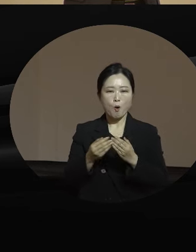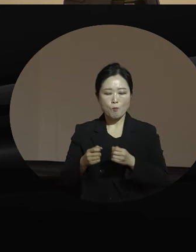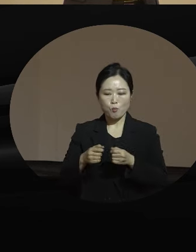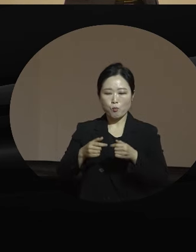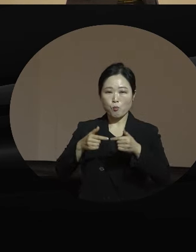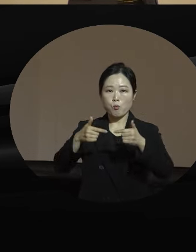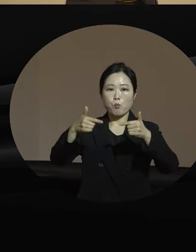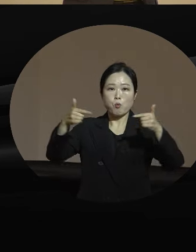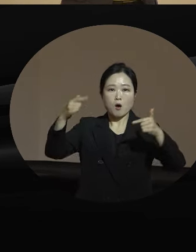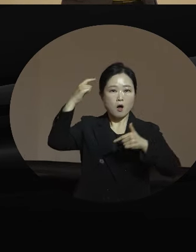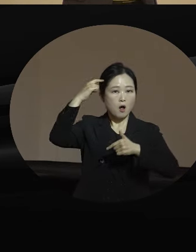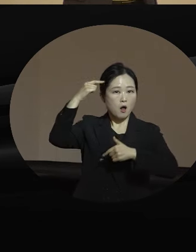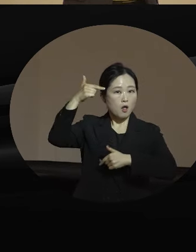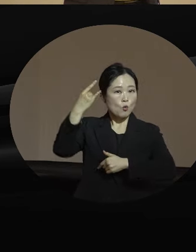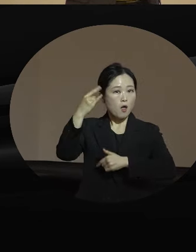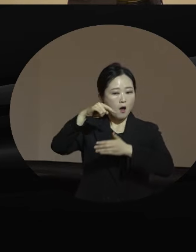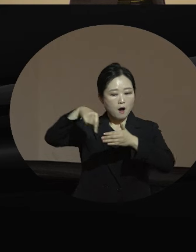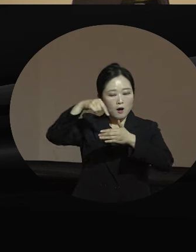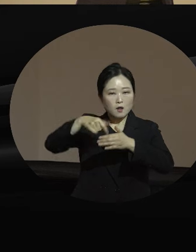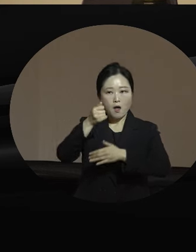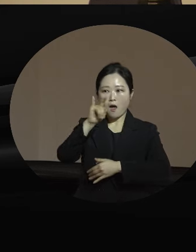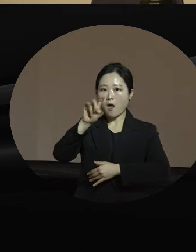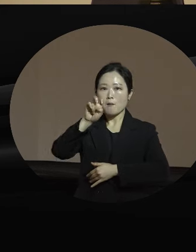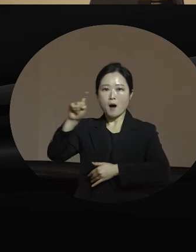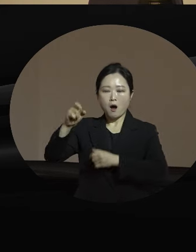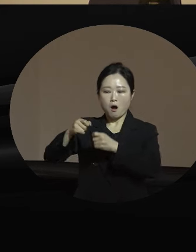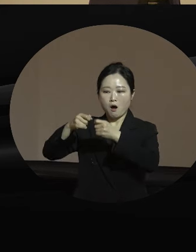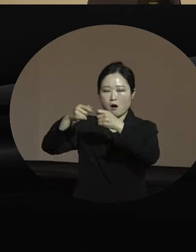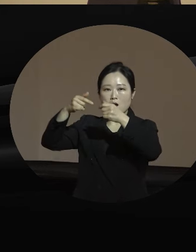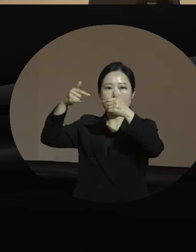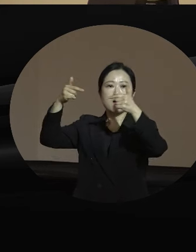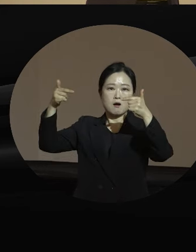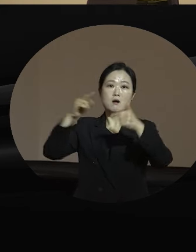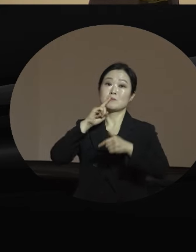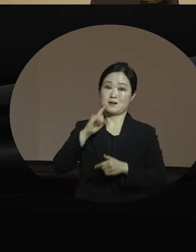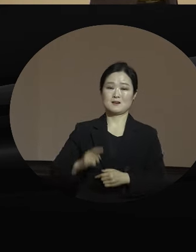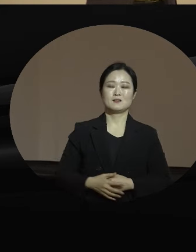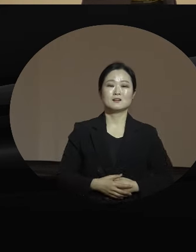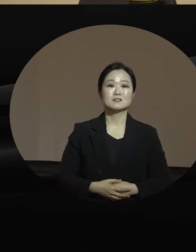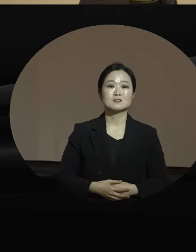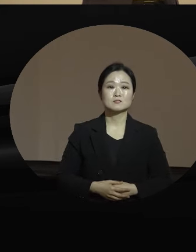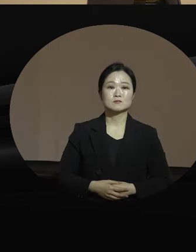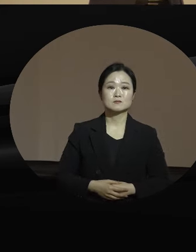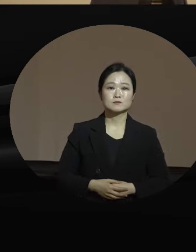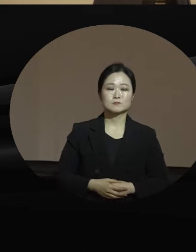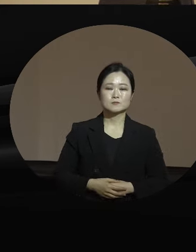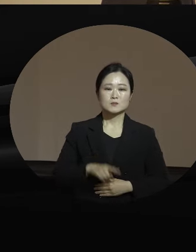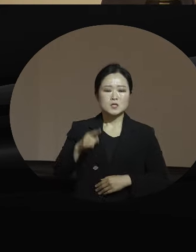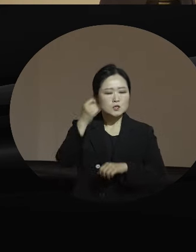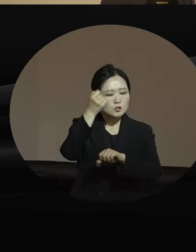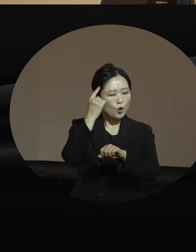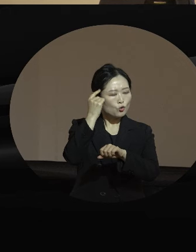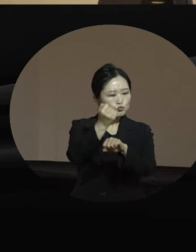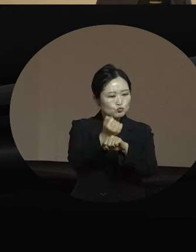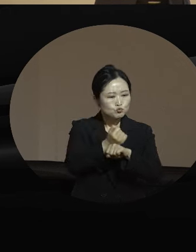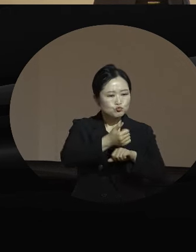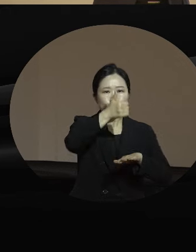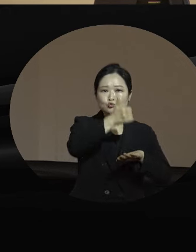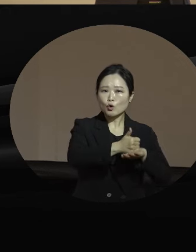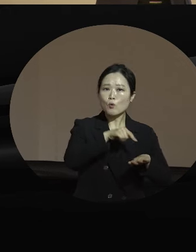구조물의 부피가 달라지는 거예요. 이 연구는 우리 성인 교육, 그 노년 교육에 엄청난 그